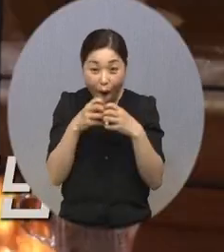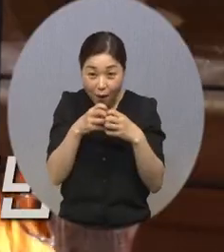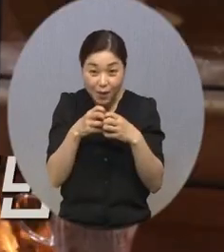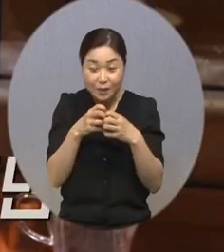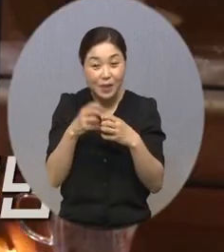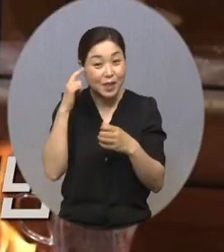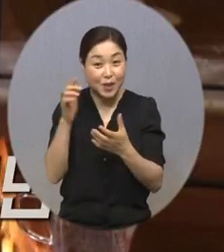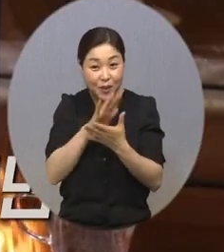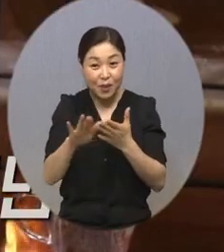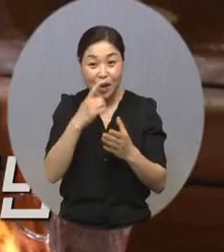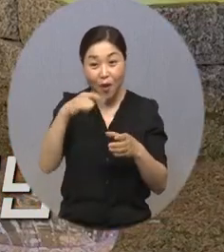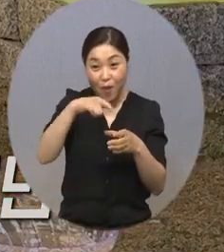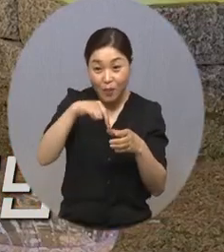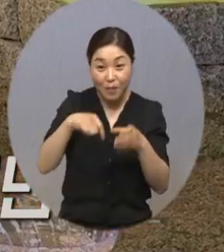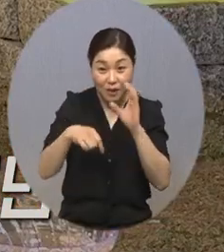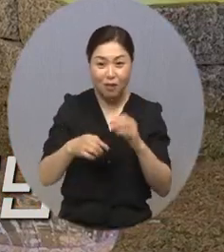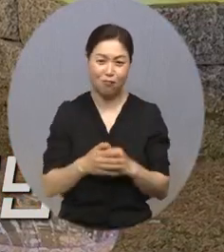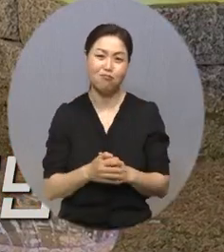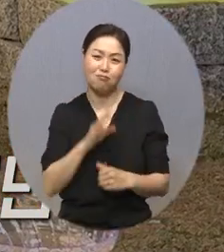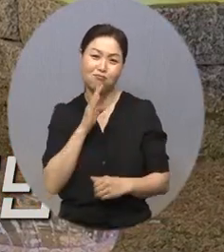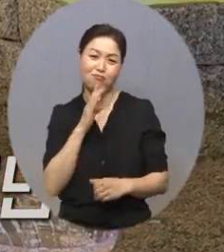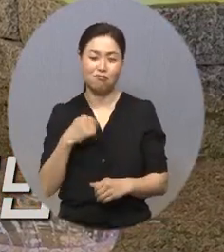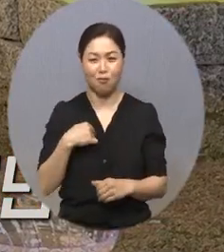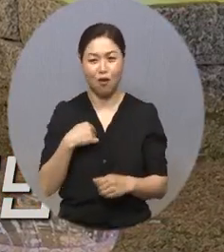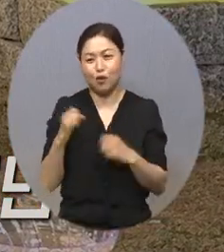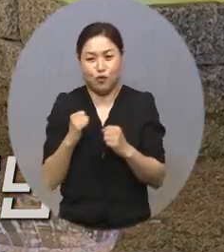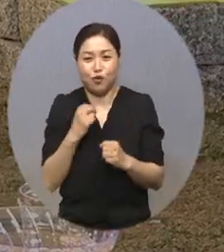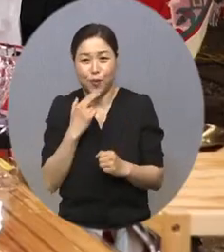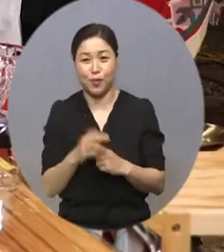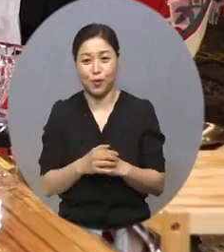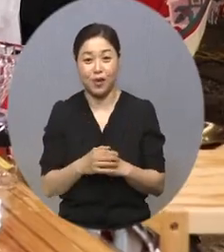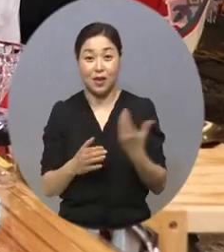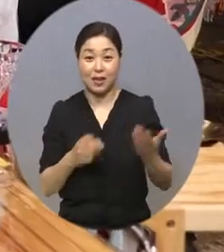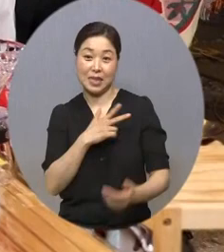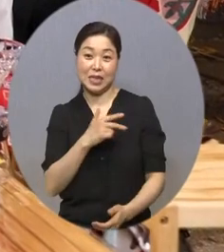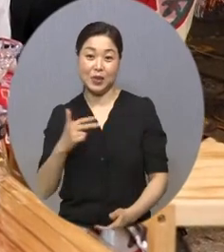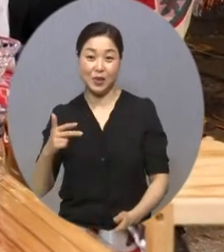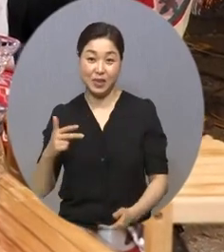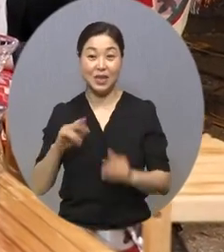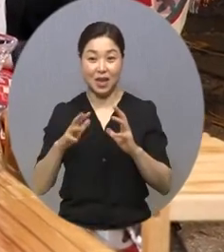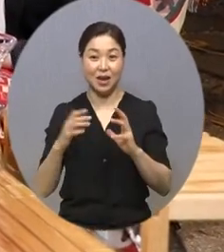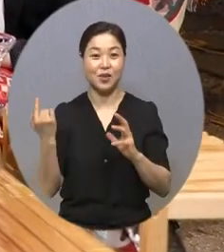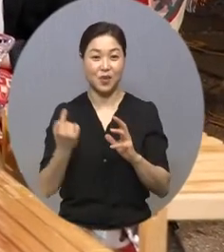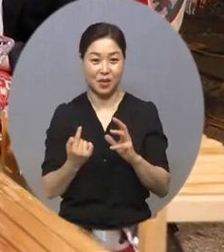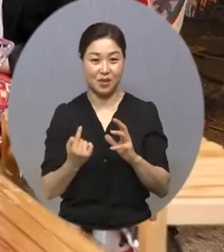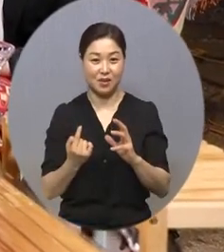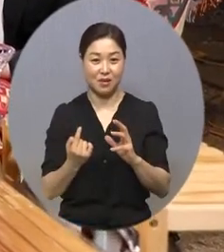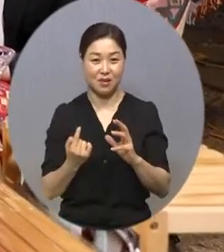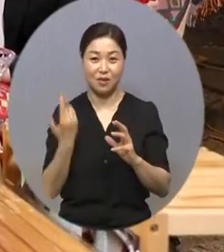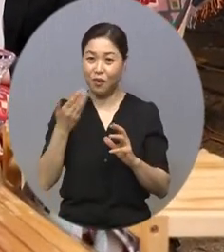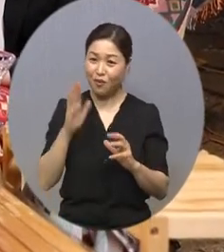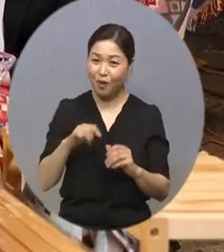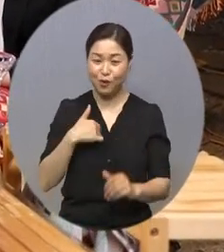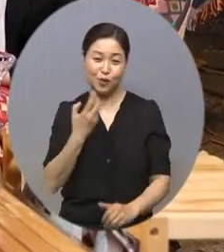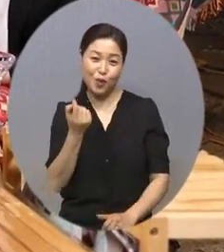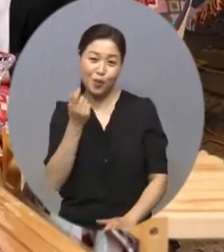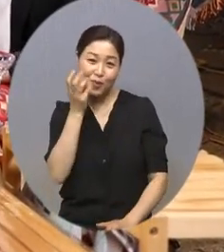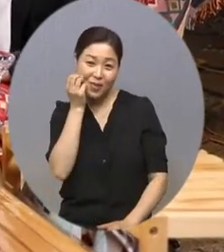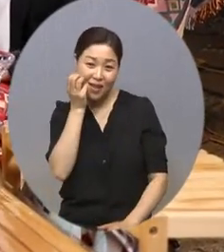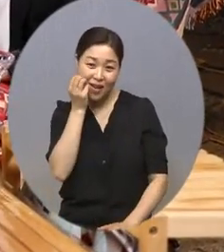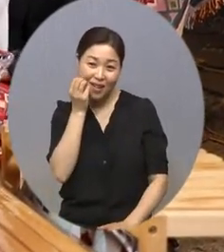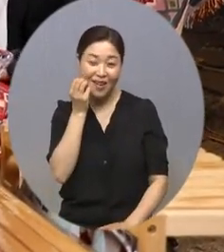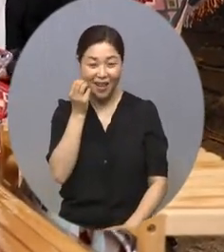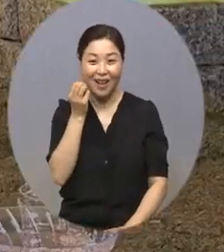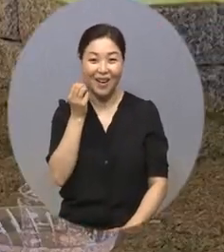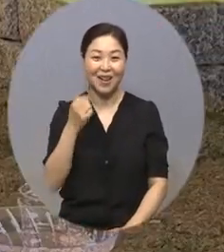도주 1 안나가 지구가 정말 인도네시아에서 3 같은곳 주소 좀 신기하긴 아기 발